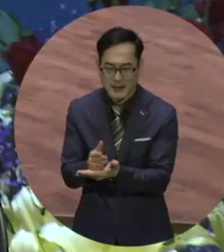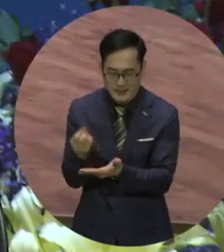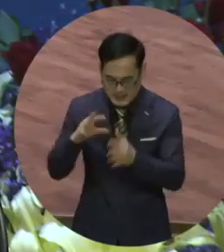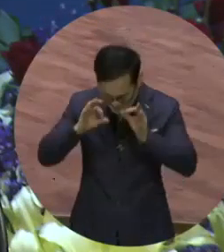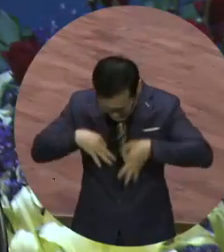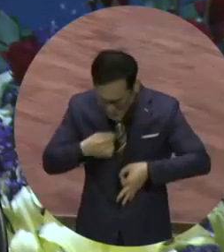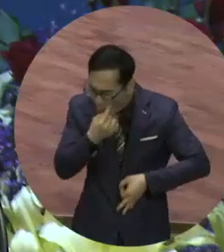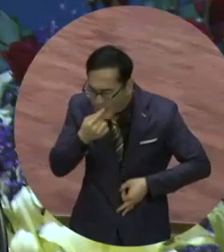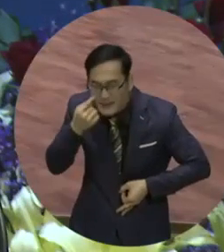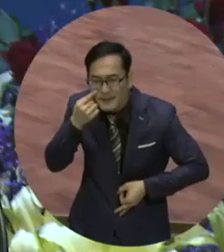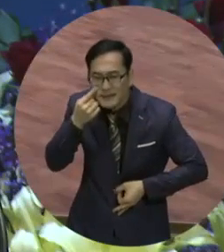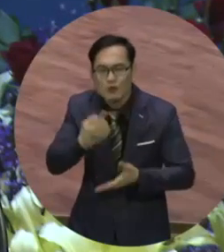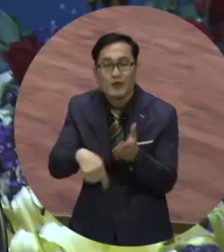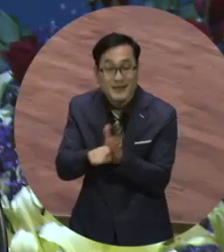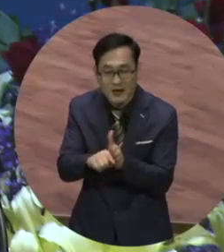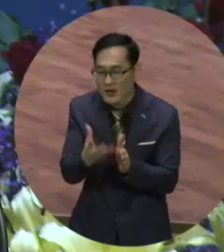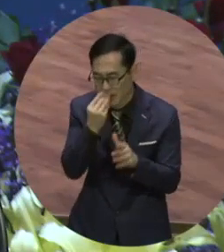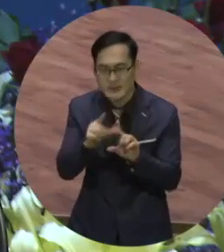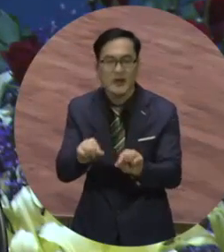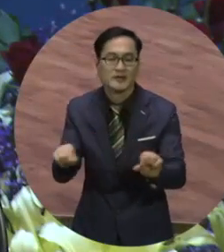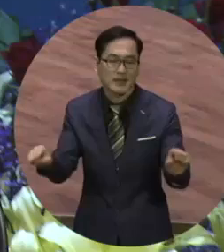이 성찬식이 있는 거예요.